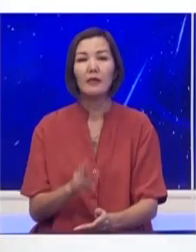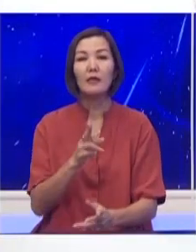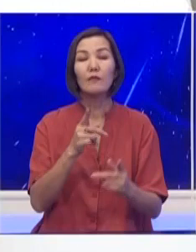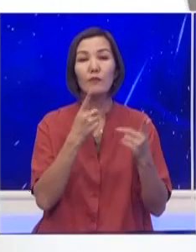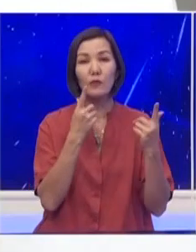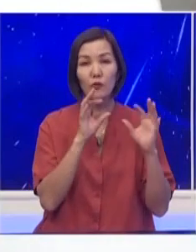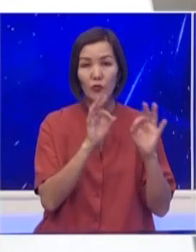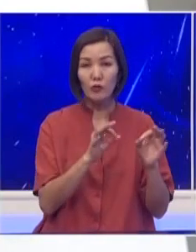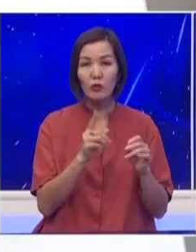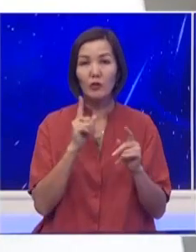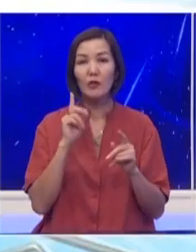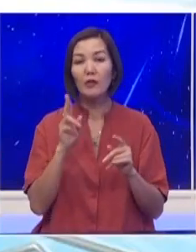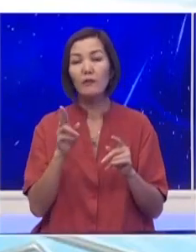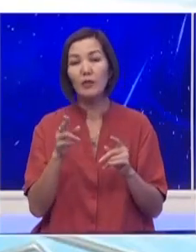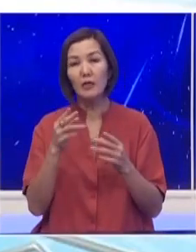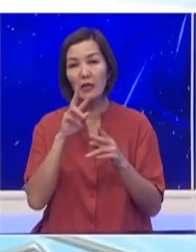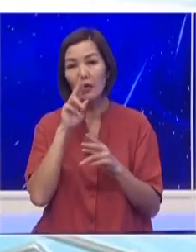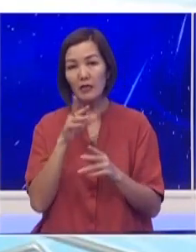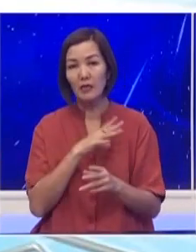дұрыс емес екен. Біраз дәріс алдым,